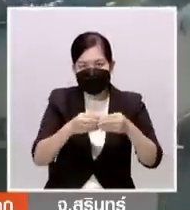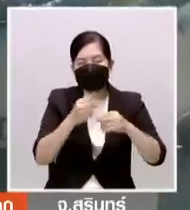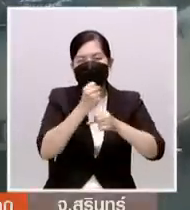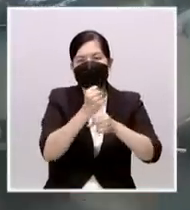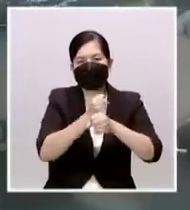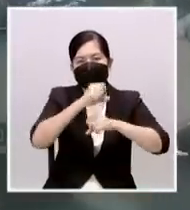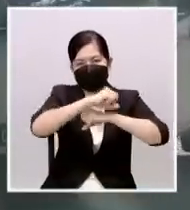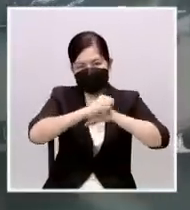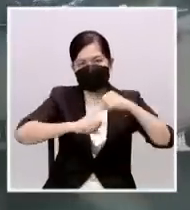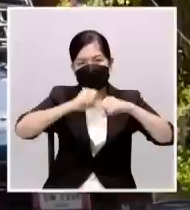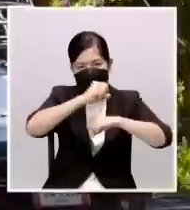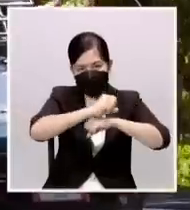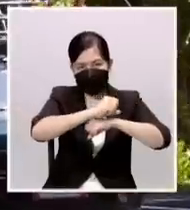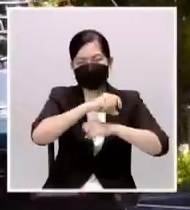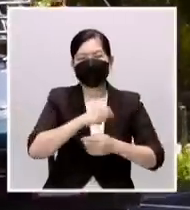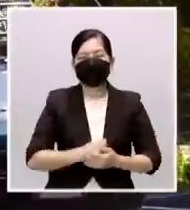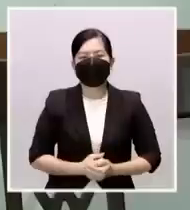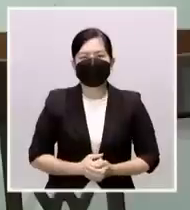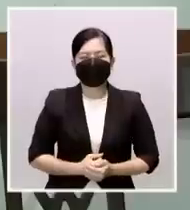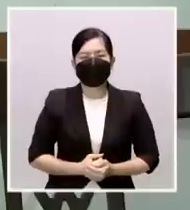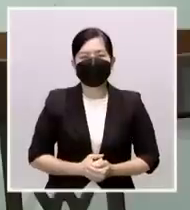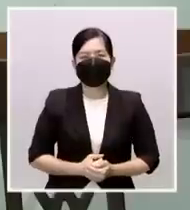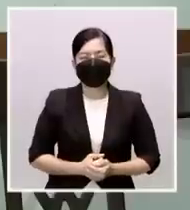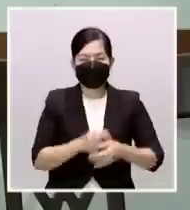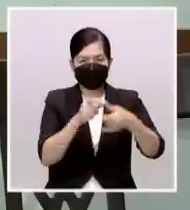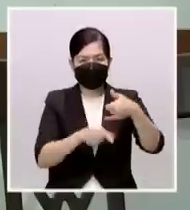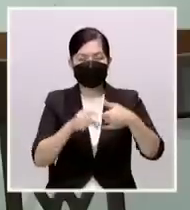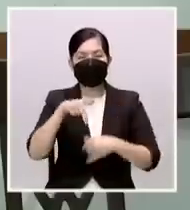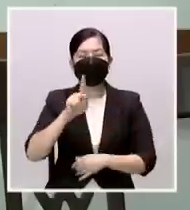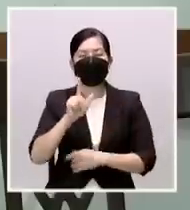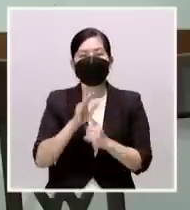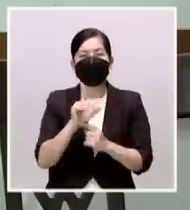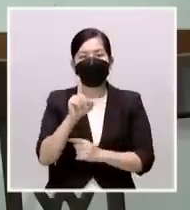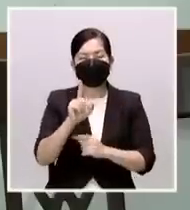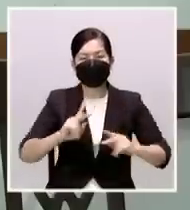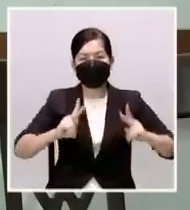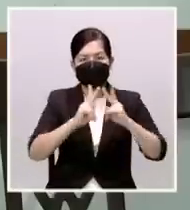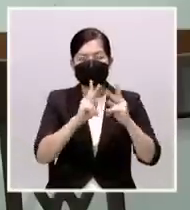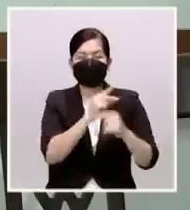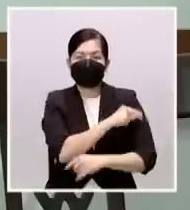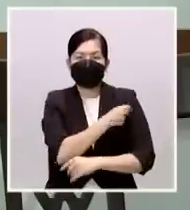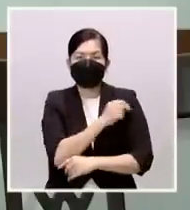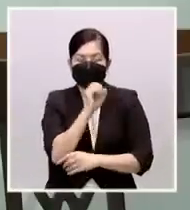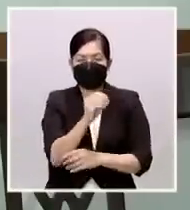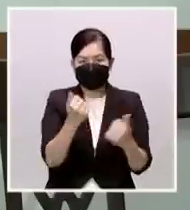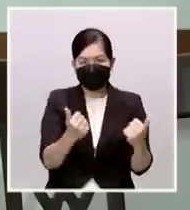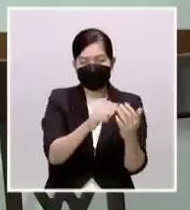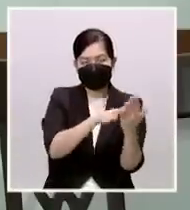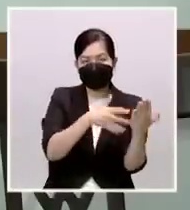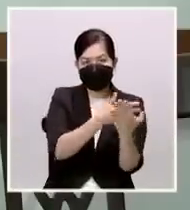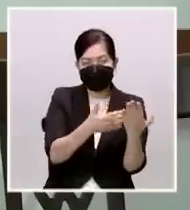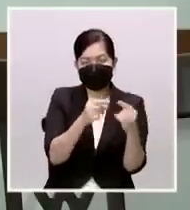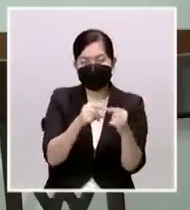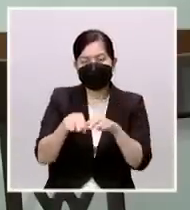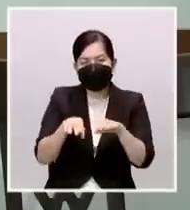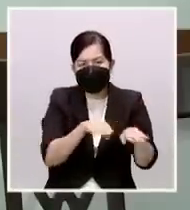างนั่นเองครับทางด้านนายแพทย์เกติพงศ์วงศ์รจิตปลัดกระทรวงสาธารณสุขนะครับท่านเปิดเผยว่าได้เตรียมมาตรการรองรับแรงงานบ